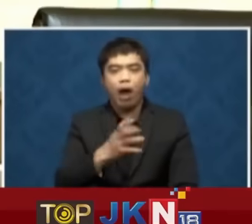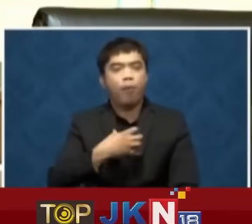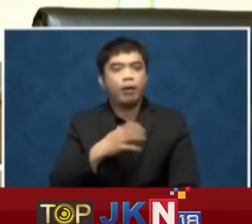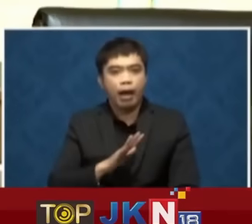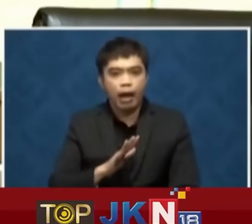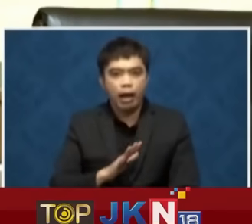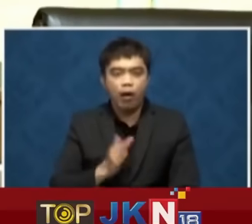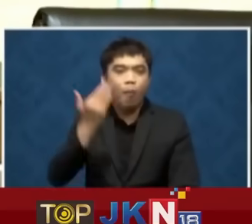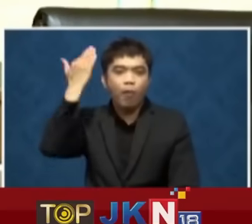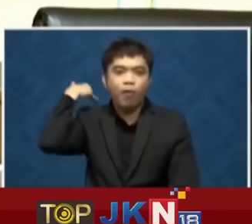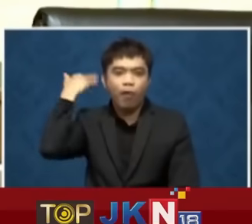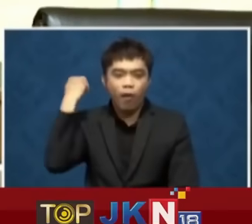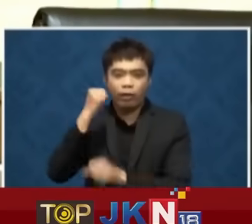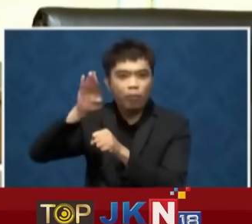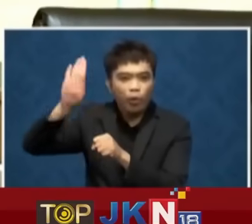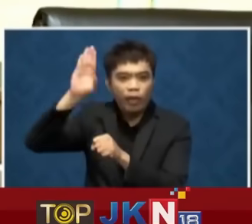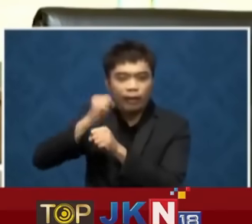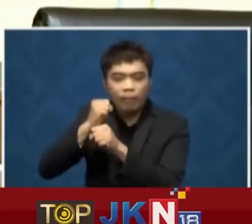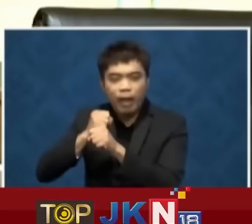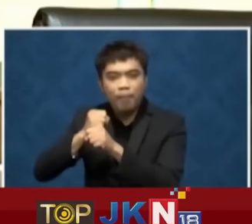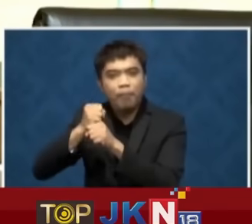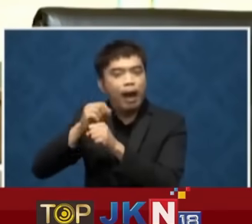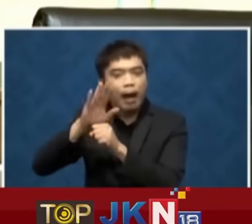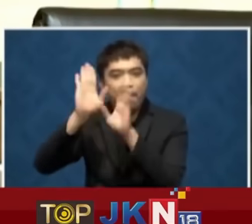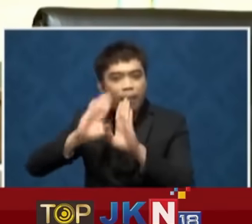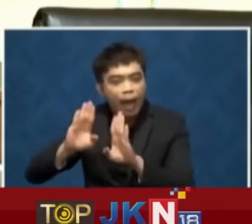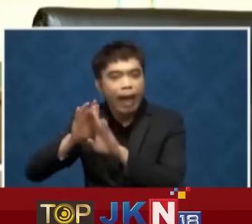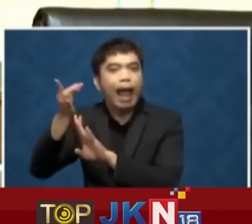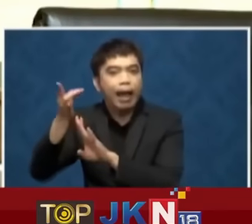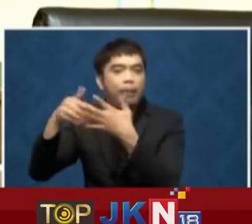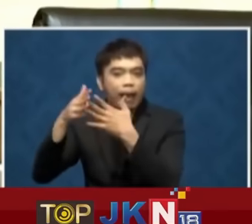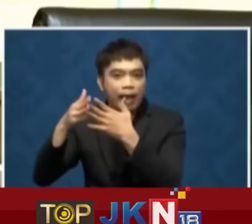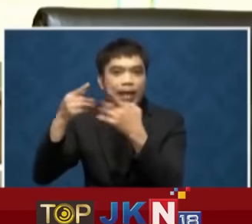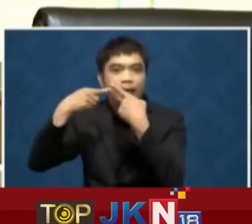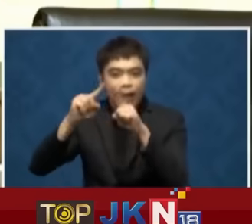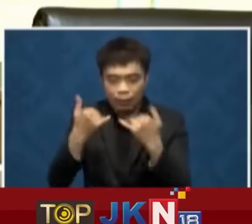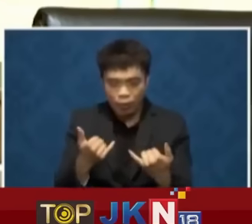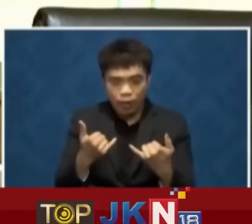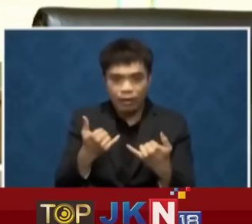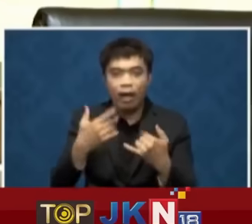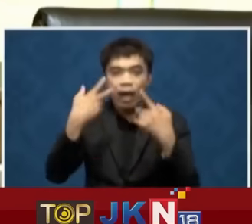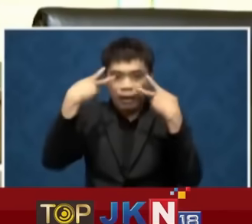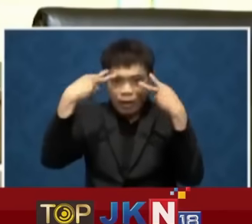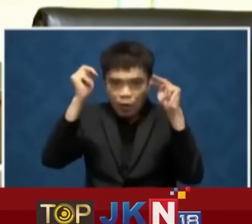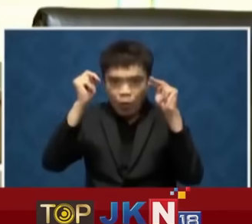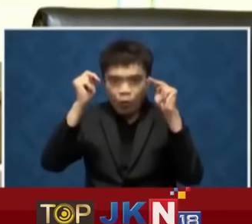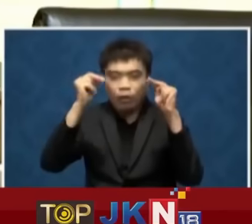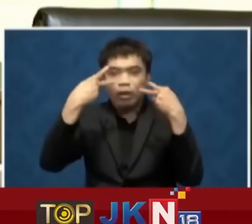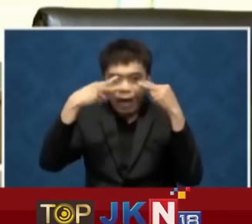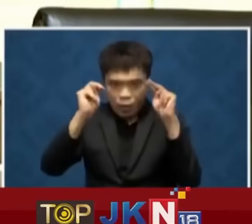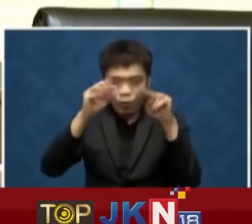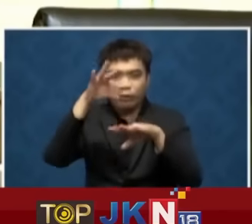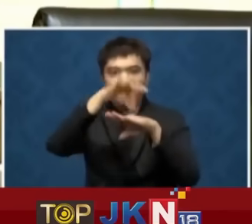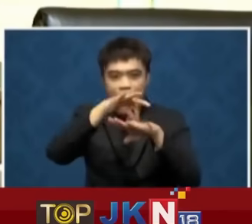ทำมาหากินอย่างไรผมไม่ว่าครับแต่ถ้าท่านจะมาเป็นนายกในวันนี้แล้วเนี่ยกรุณาอย่าทำพฤติกรรมแบบนี้ต่อไ